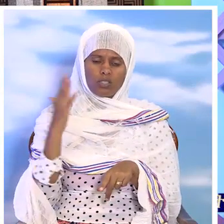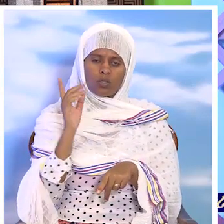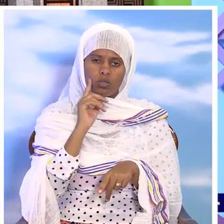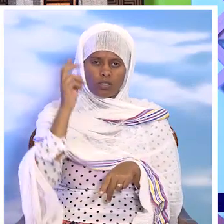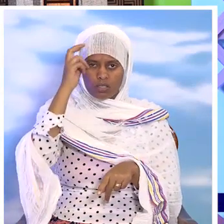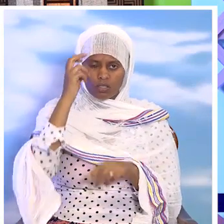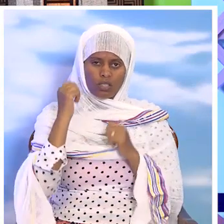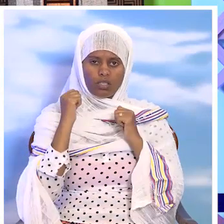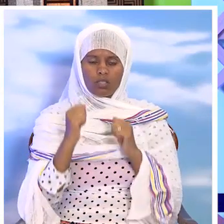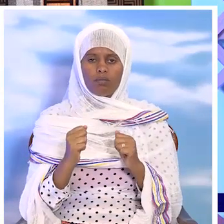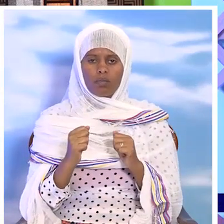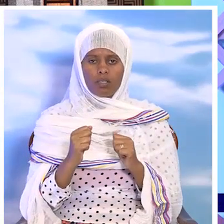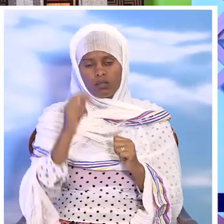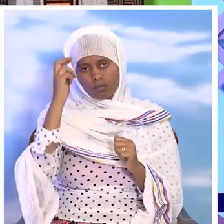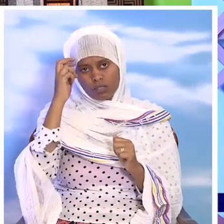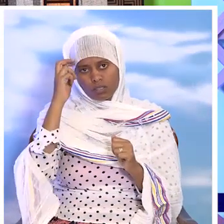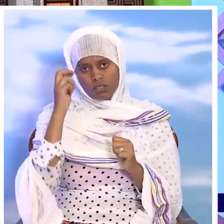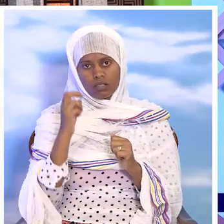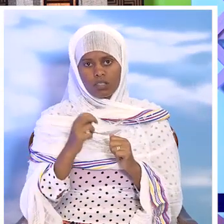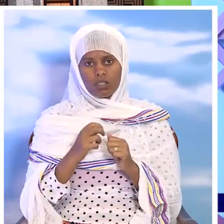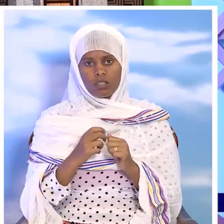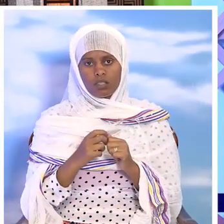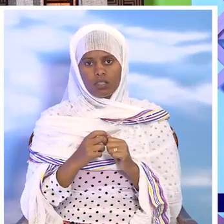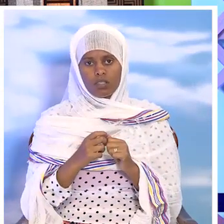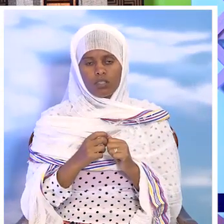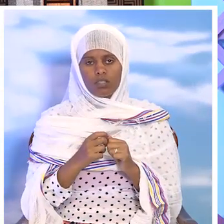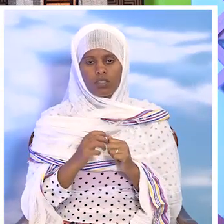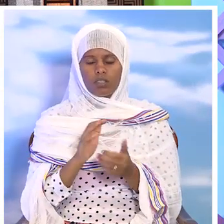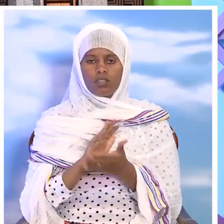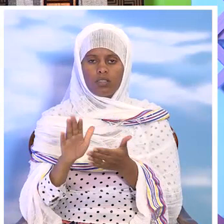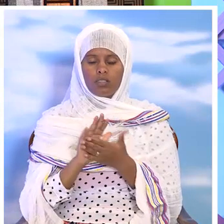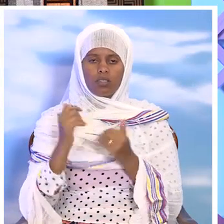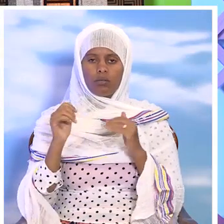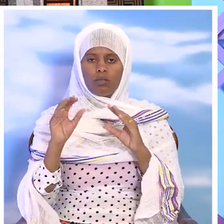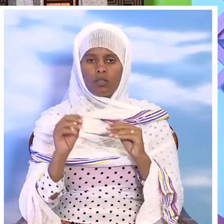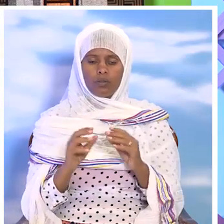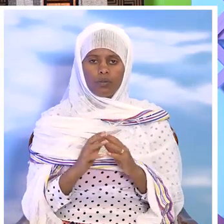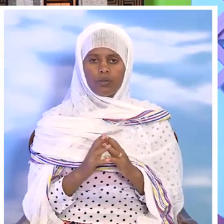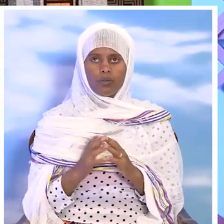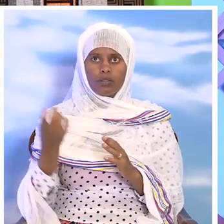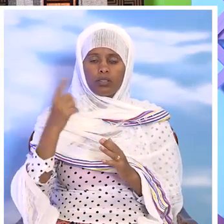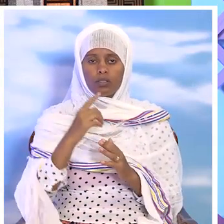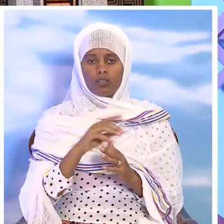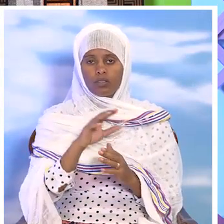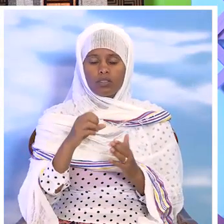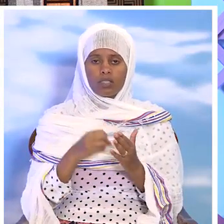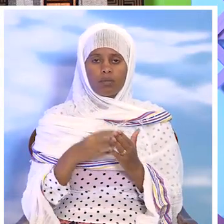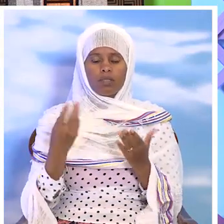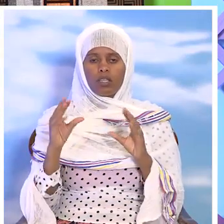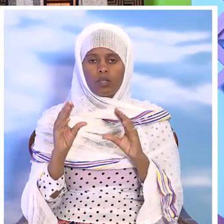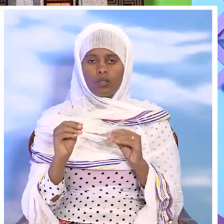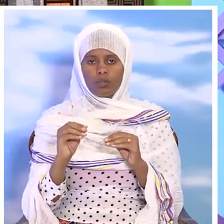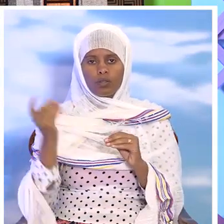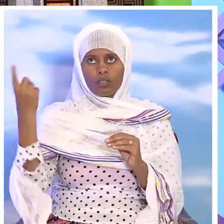ክንነብር ብንስሓ ክንሕፀብ ይግባአና ማለት ምእመናን ህዝበ እግዚኣብሔር። ስለዚ ስለምንታይ እዩ ክርስቶስ